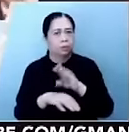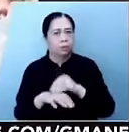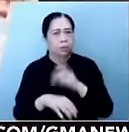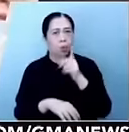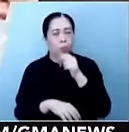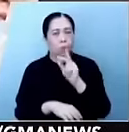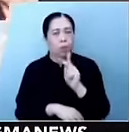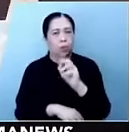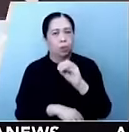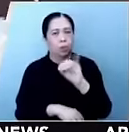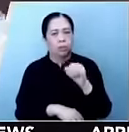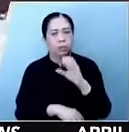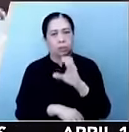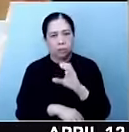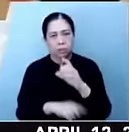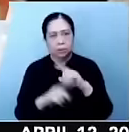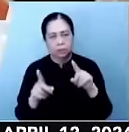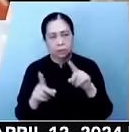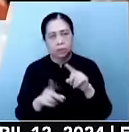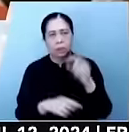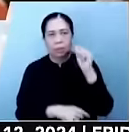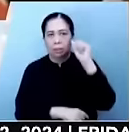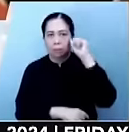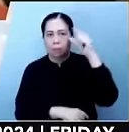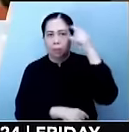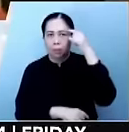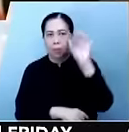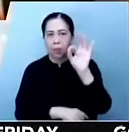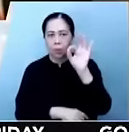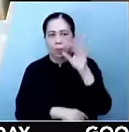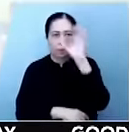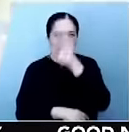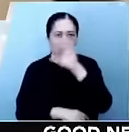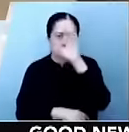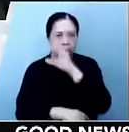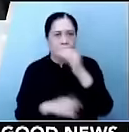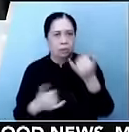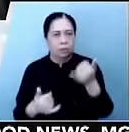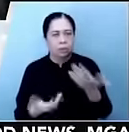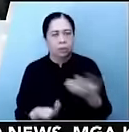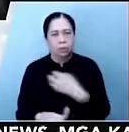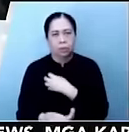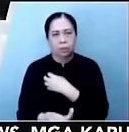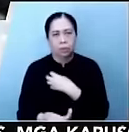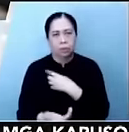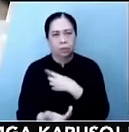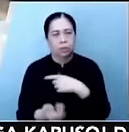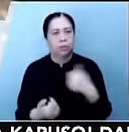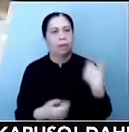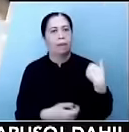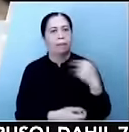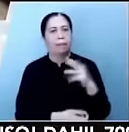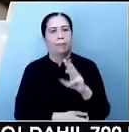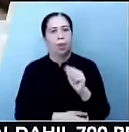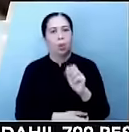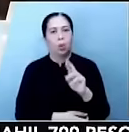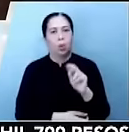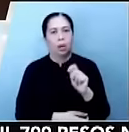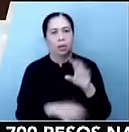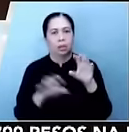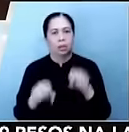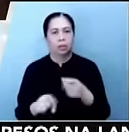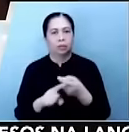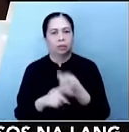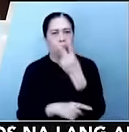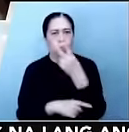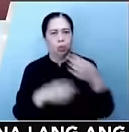Christ founder Apollo Kibuloy, na pinaghahanap ngayon ng mga otoridad sa bisa ng warrant of arrest mula sa dalawang korte at